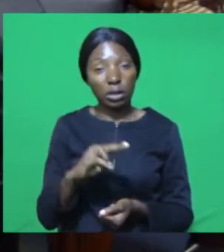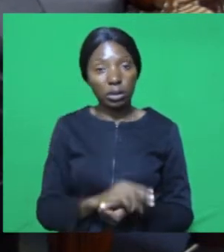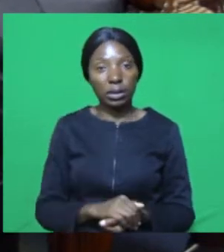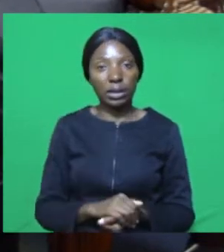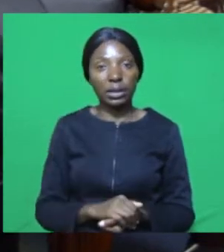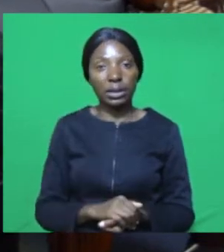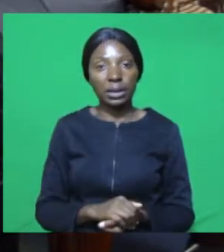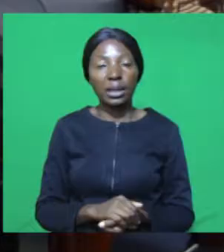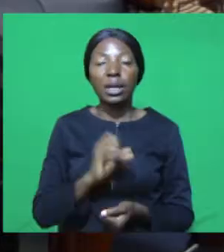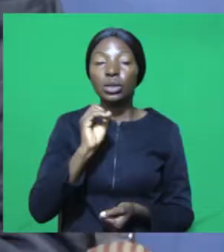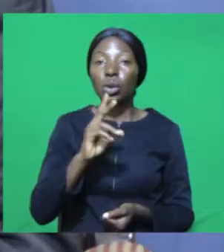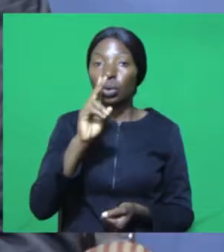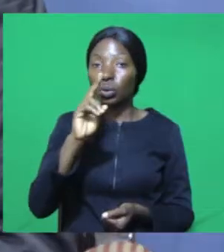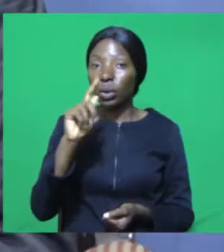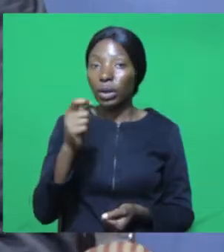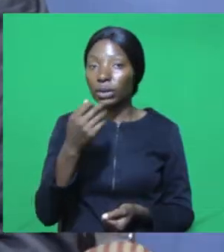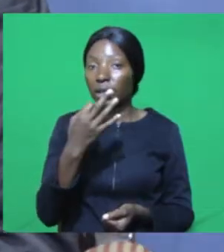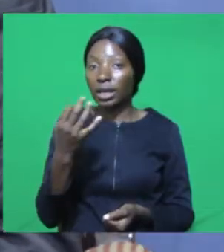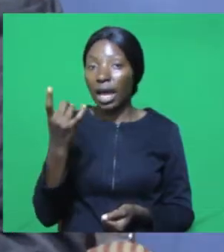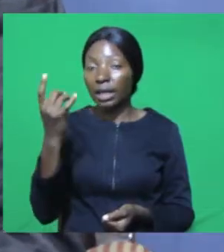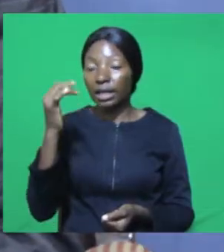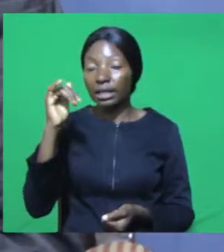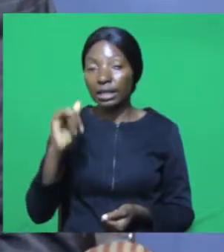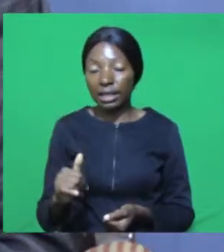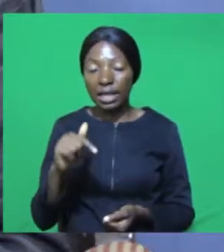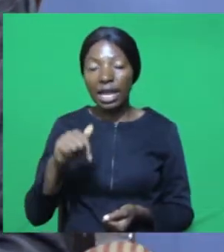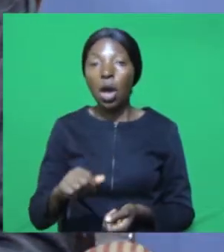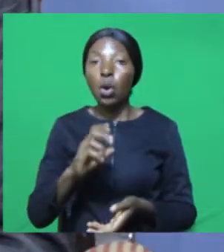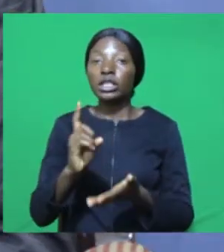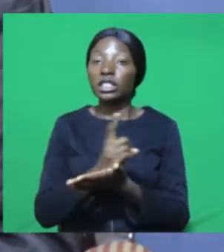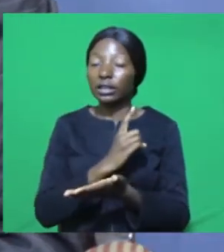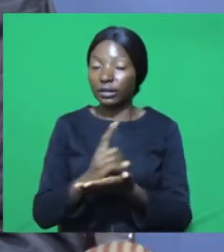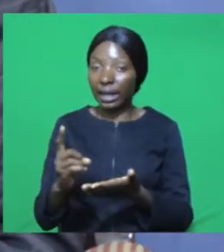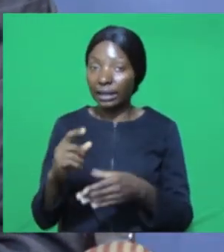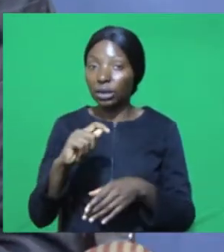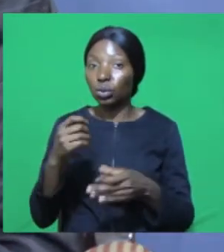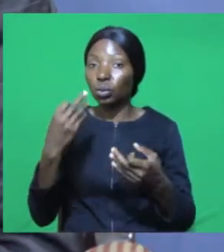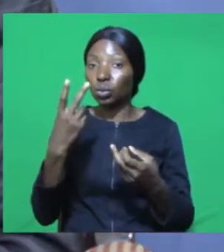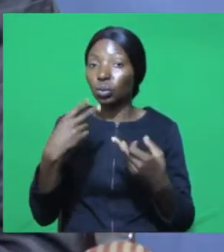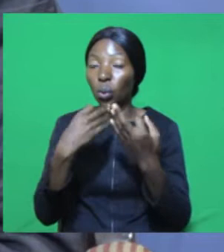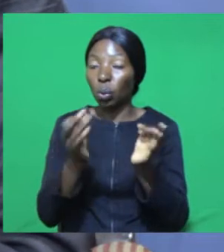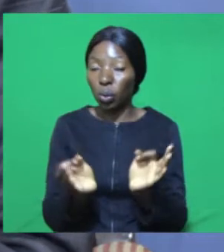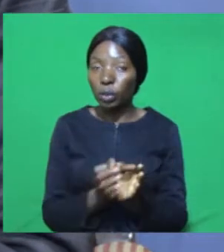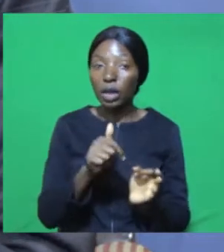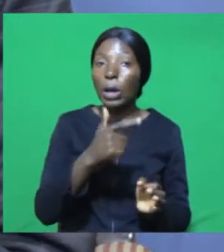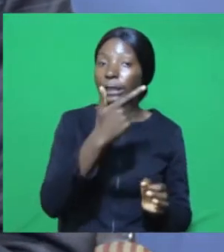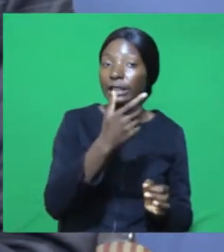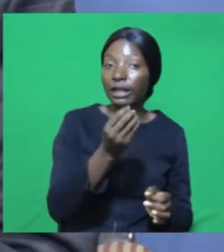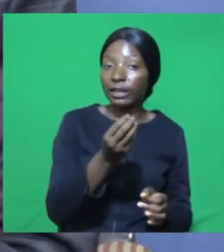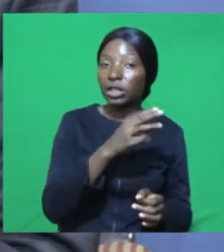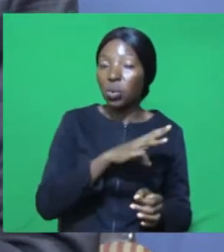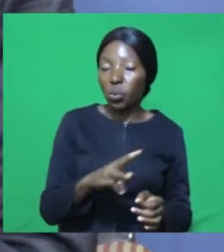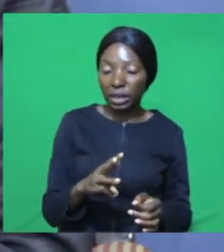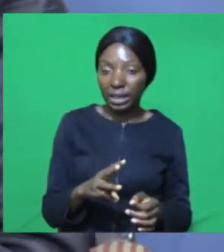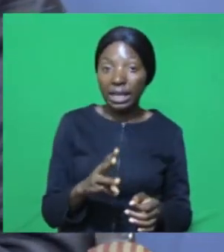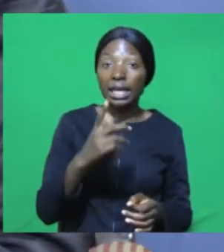Ndichitozvona. Hanzi 2300 years dzadimurwa mune chimwe chikamu chanzi 70 weeks. Saka 70 weeks